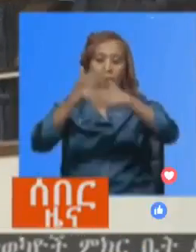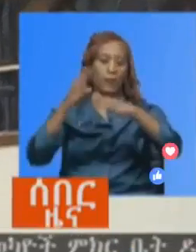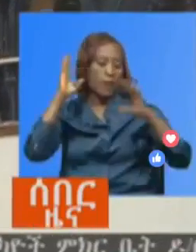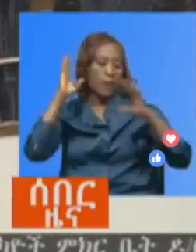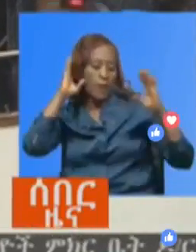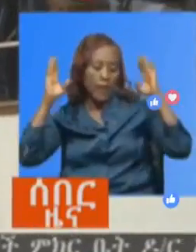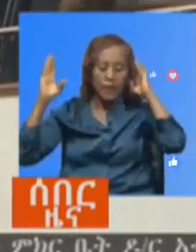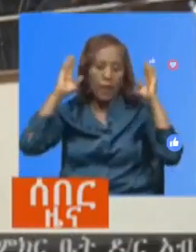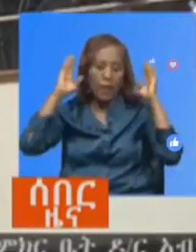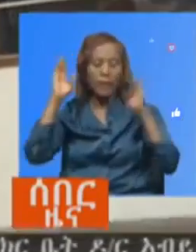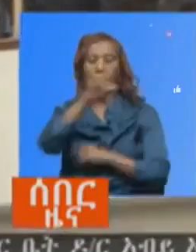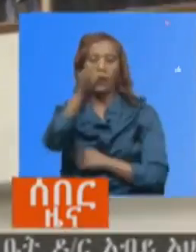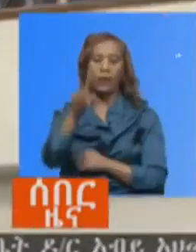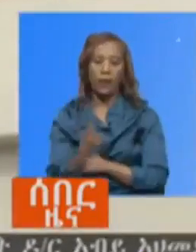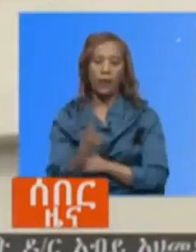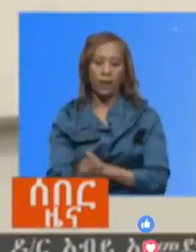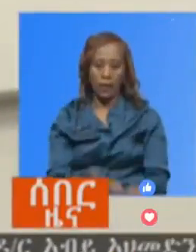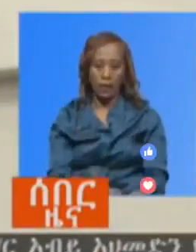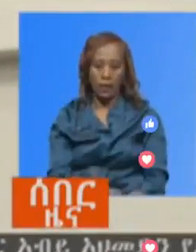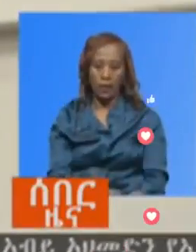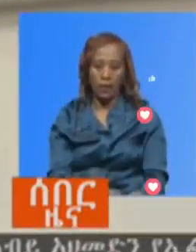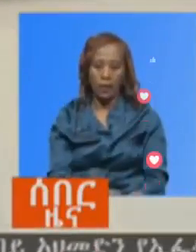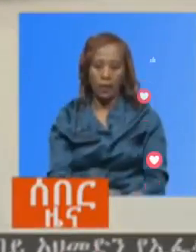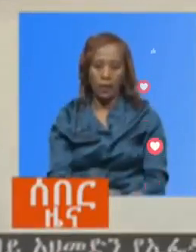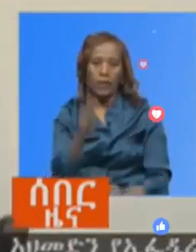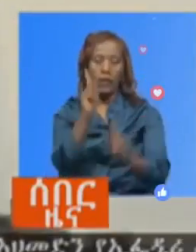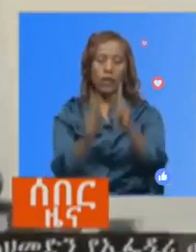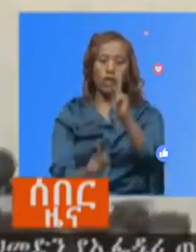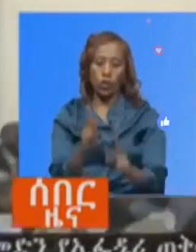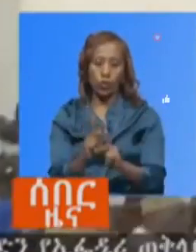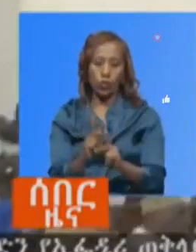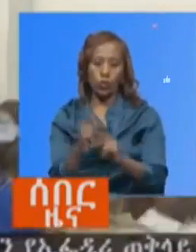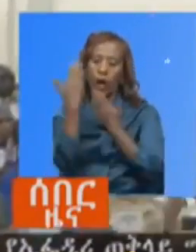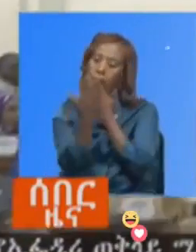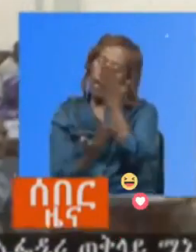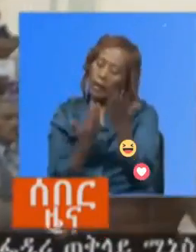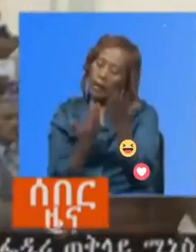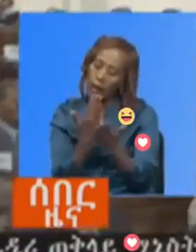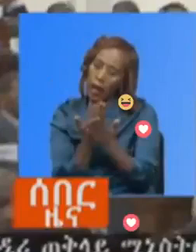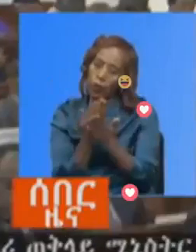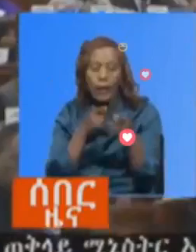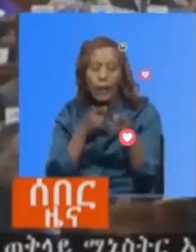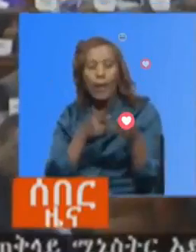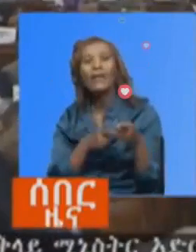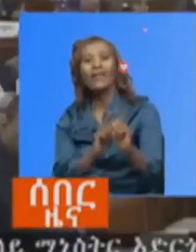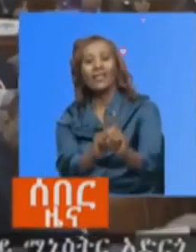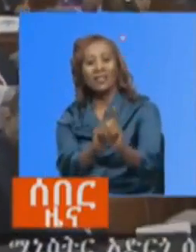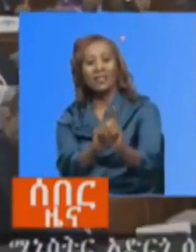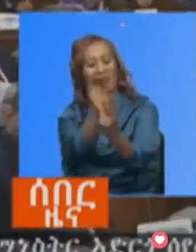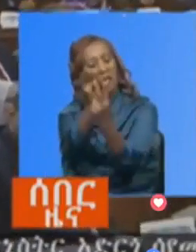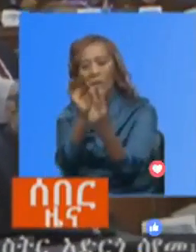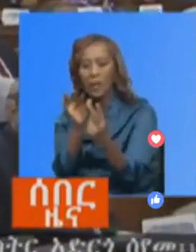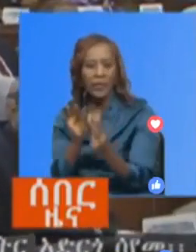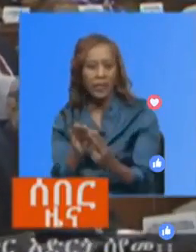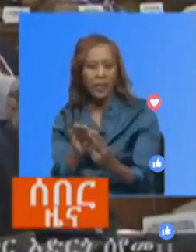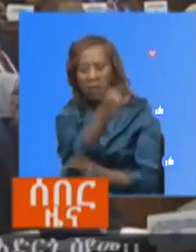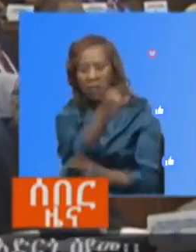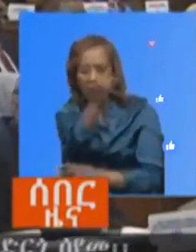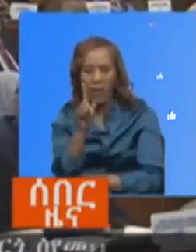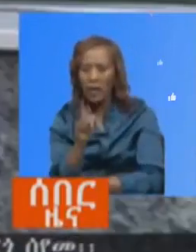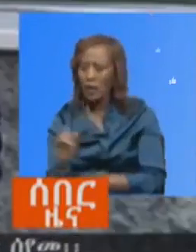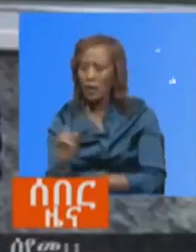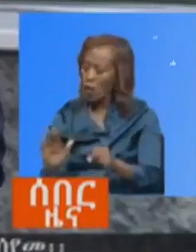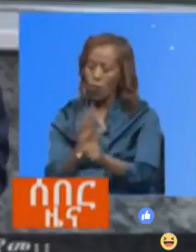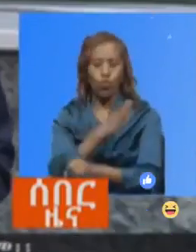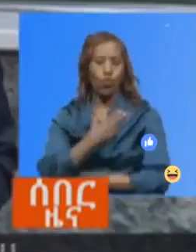መደማመጥን ይጠይቃል። ህዝቡ አገልጋዩን የመተቸት፣ የመምረጥ፣ የመጠየቅ ሙሉ